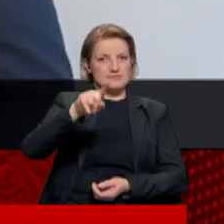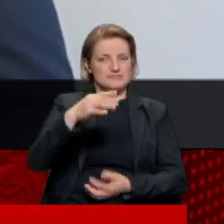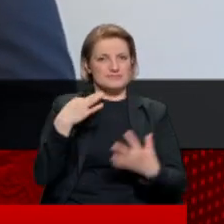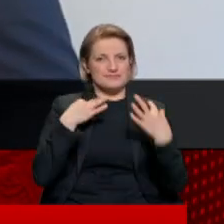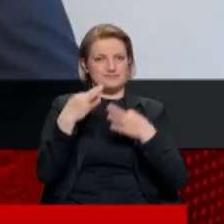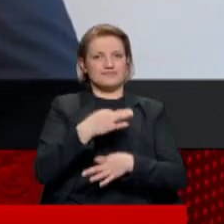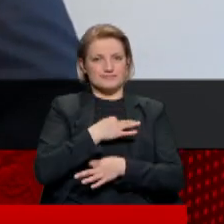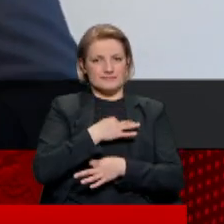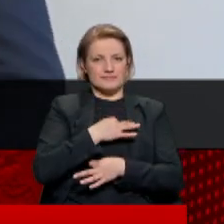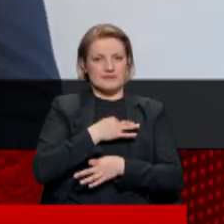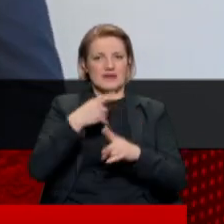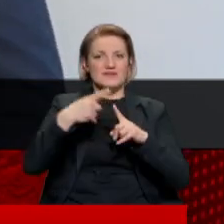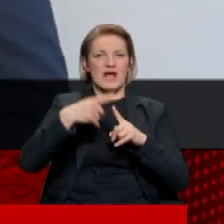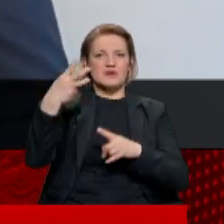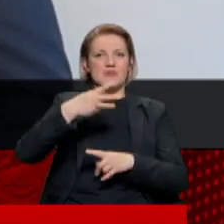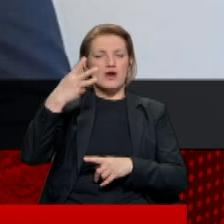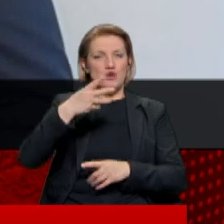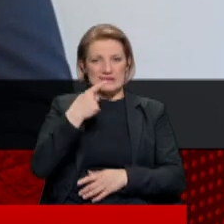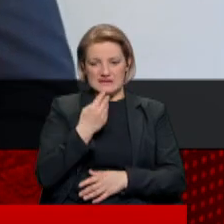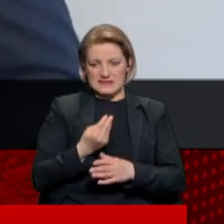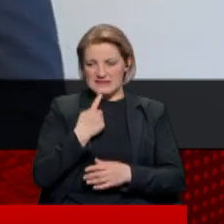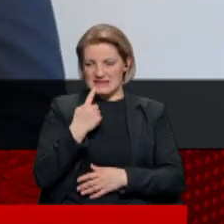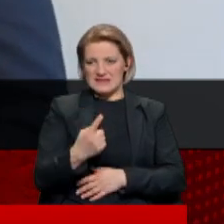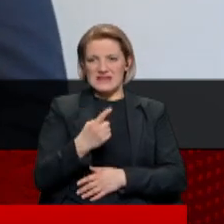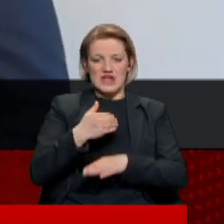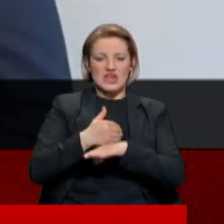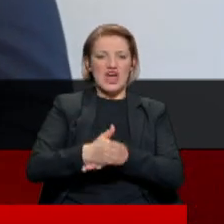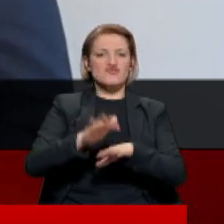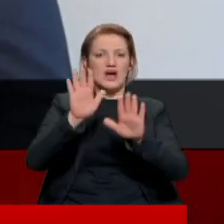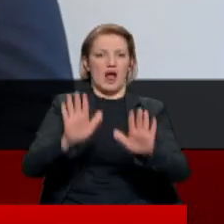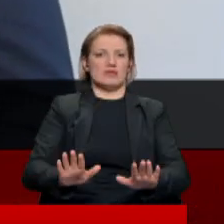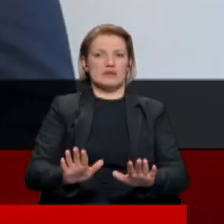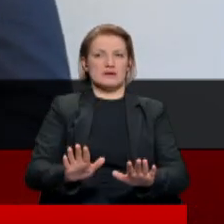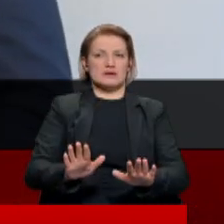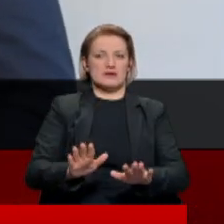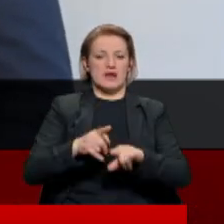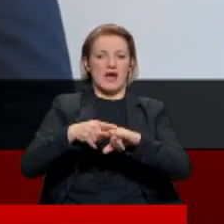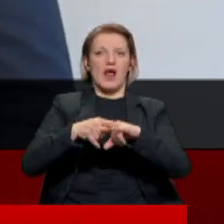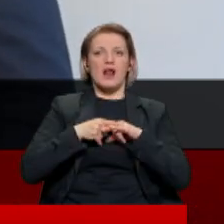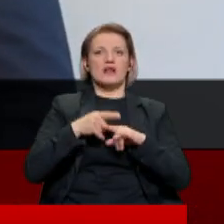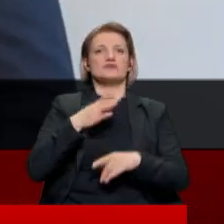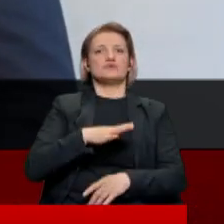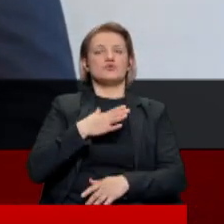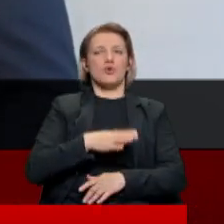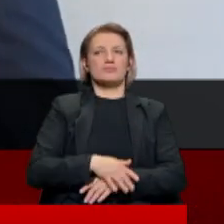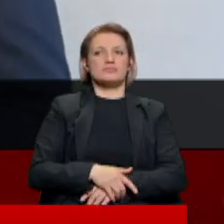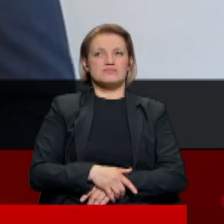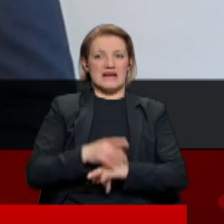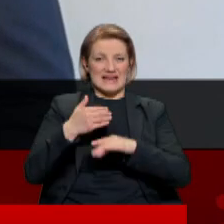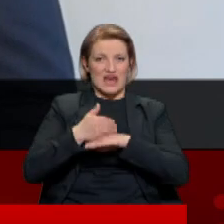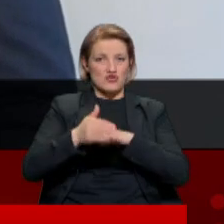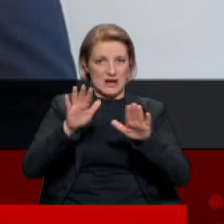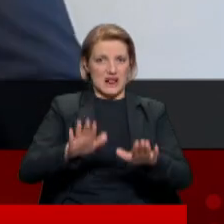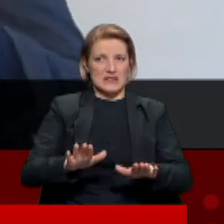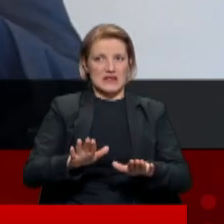Sayın Tayyip Erdoğan çıktı dedi ki geç kaldık, helallik istiyorum. Geç